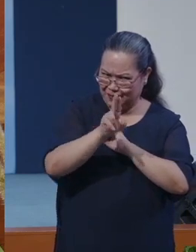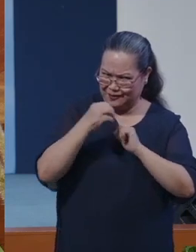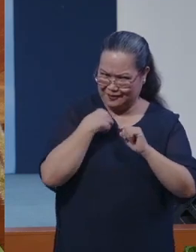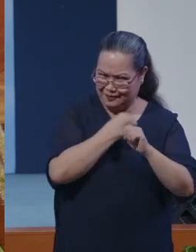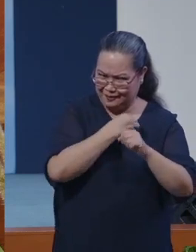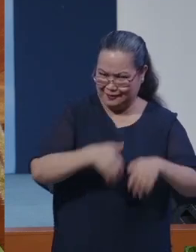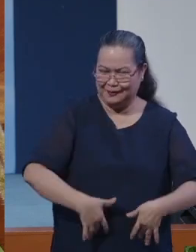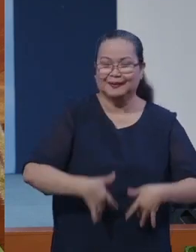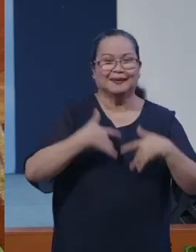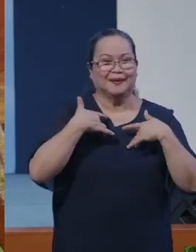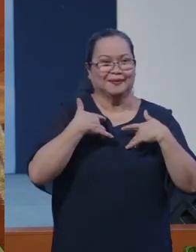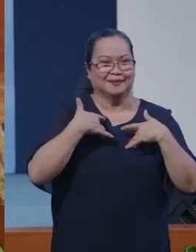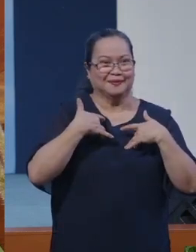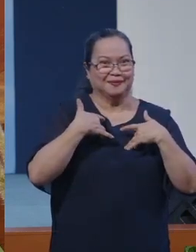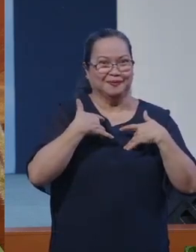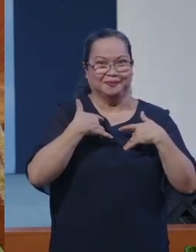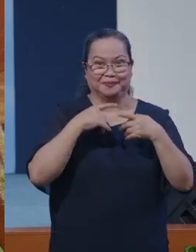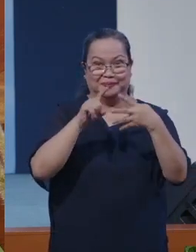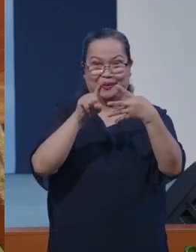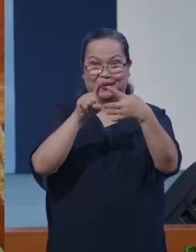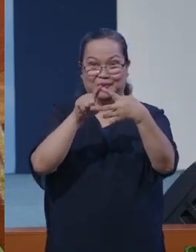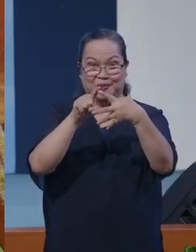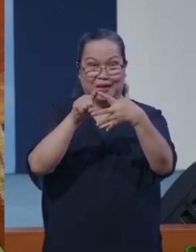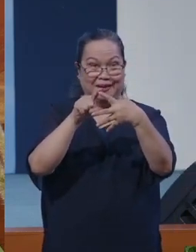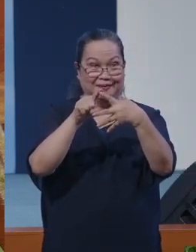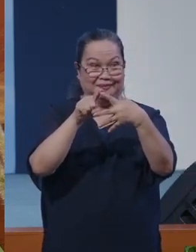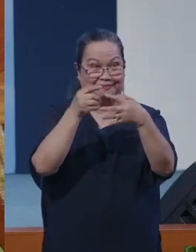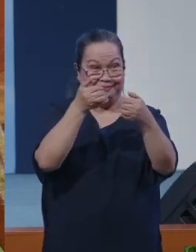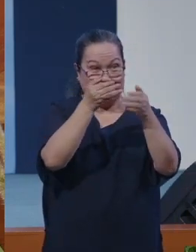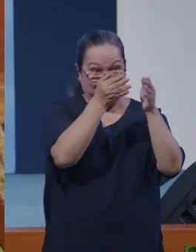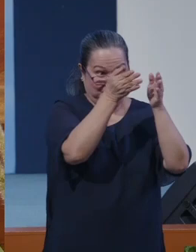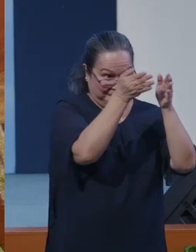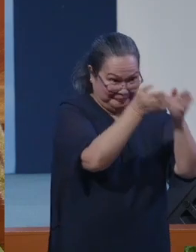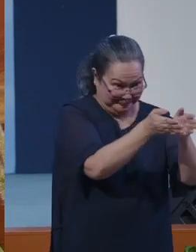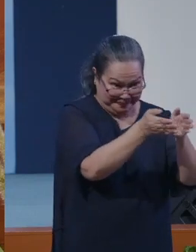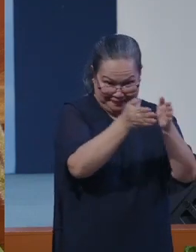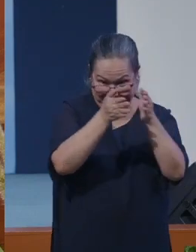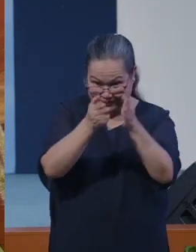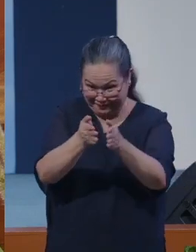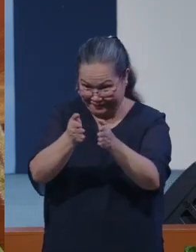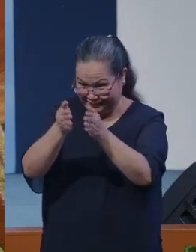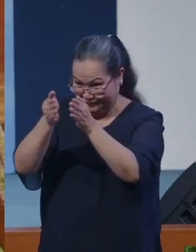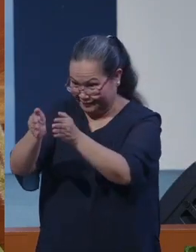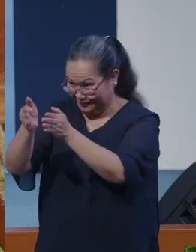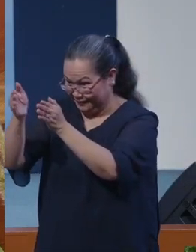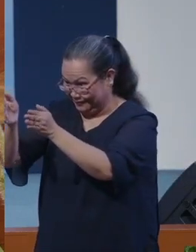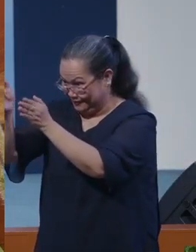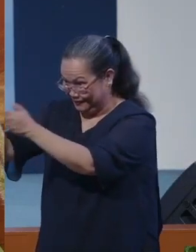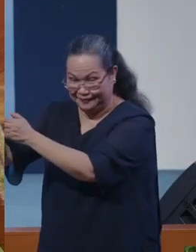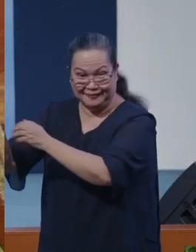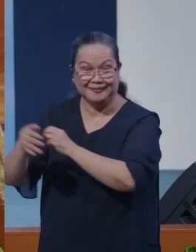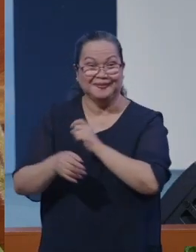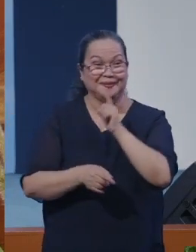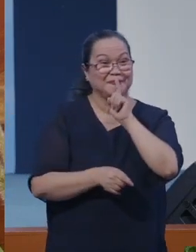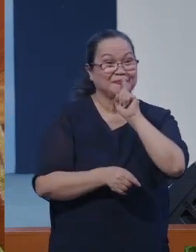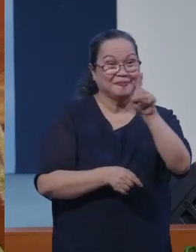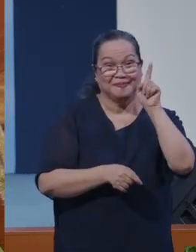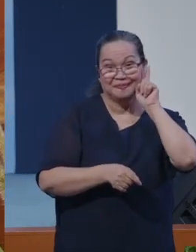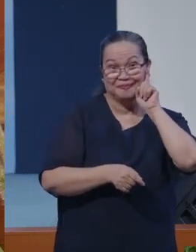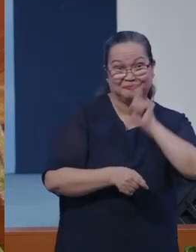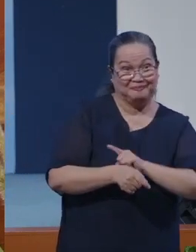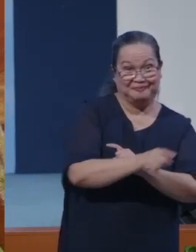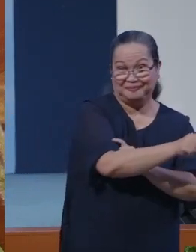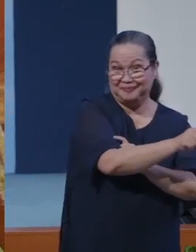Ito, number 1. Sequence to So 1, 2, 3, 4, 5, 6. Sunod-sunod siya.